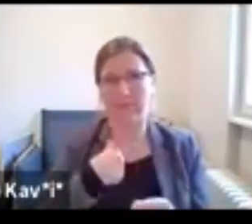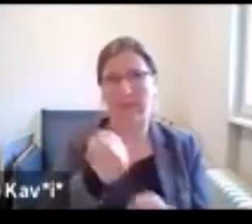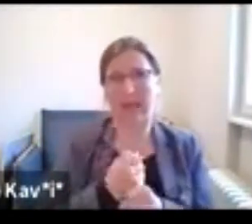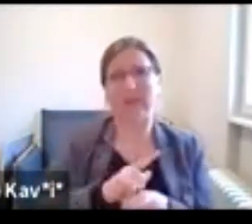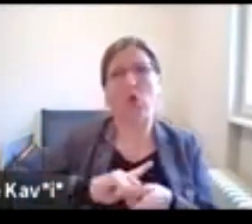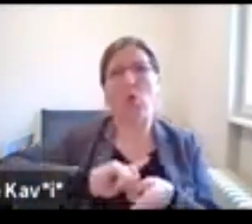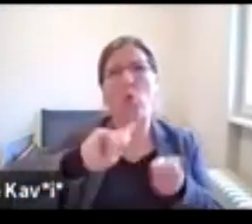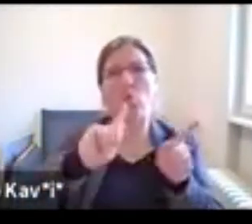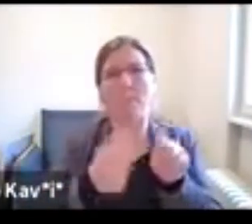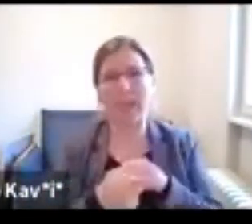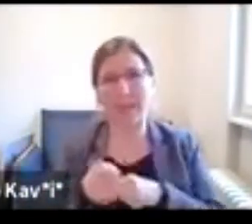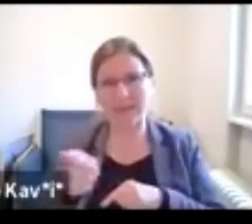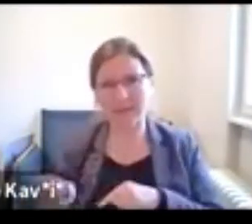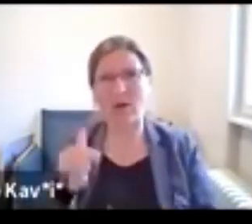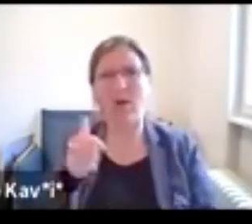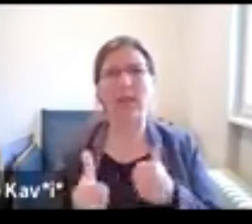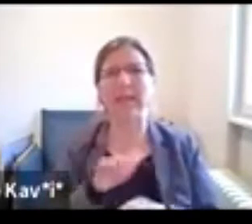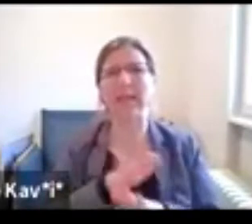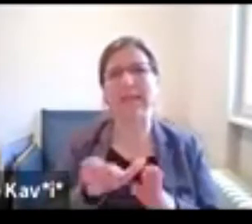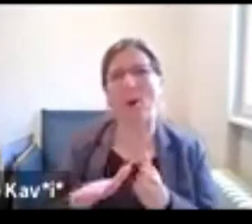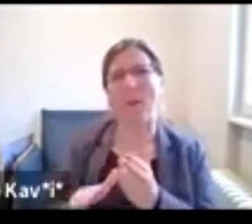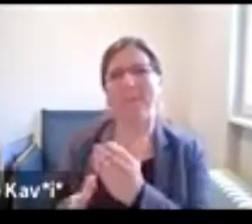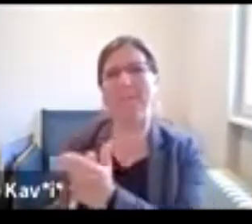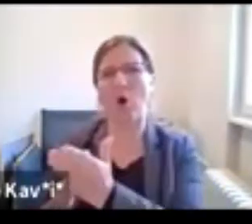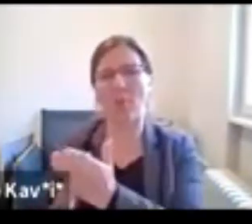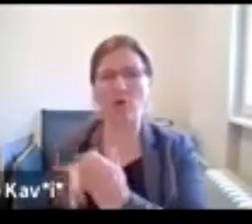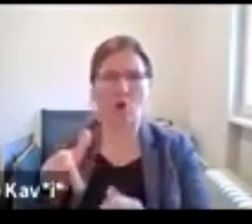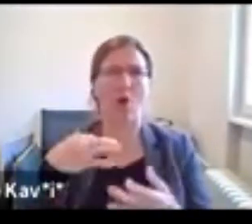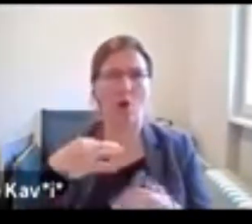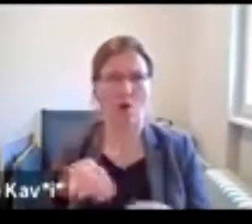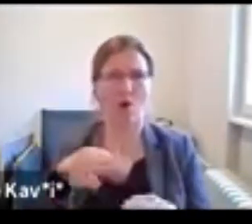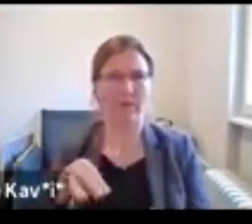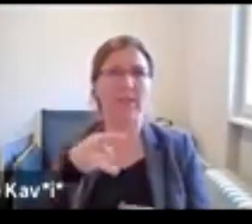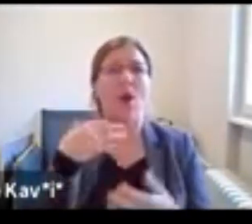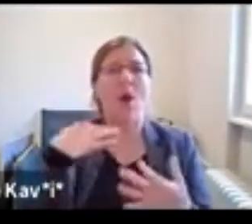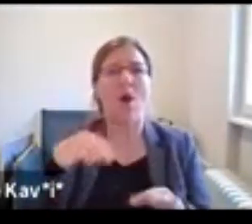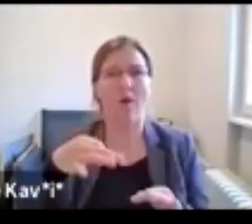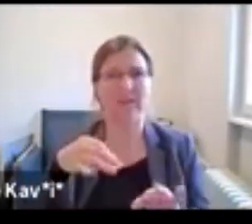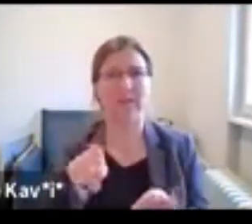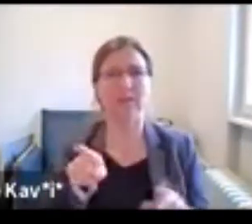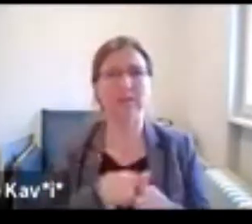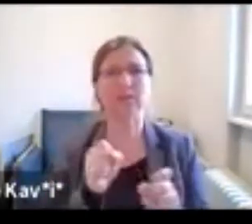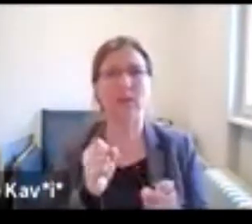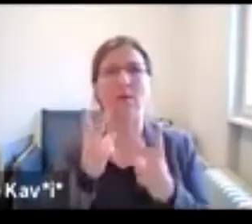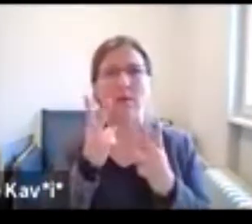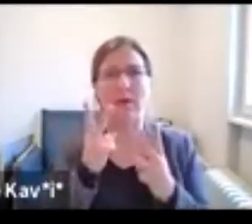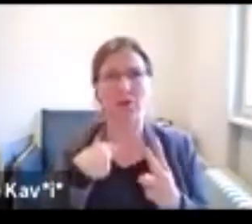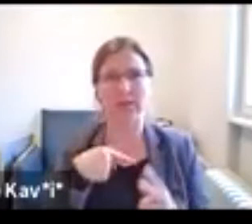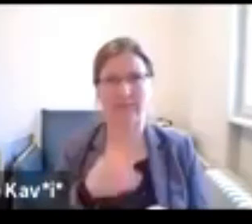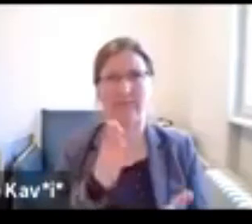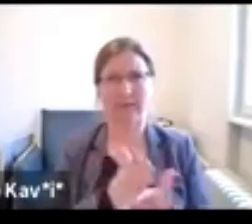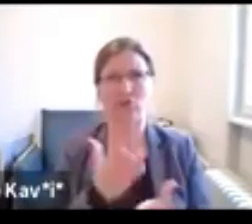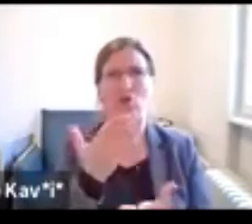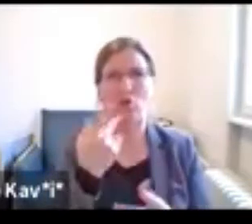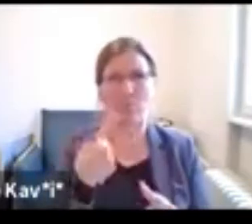tu aktivnost ili samo djelomično. I to je isto važno jer najčešće, kao što sam već spomenula,